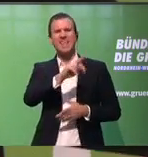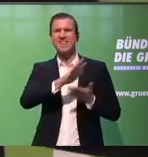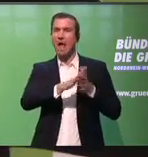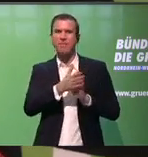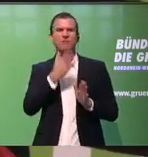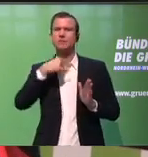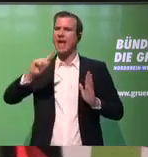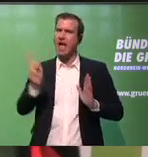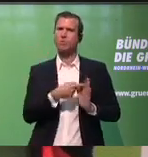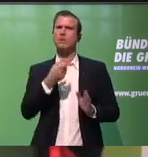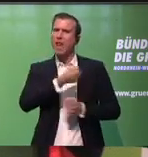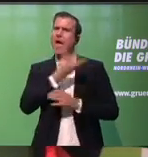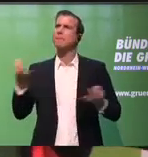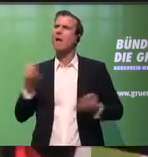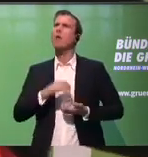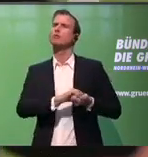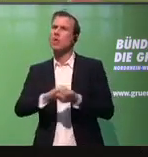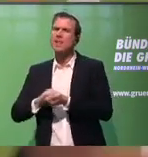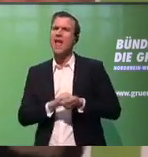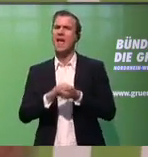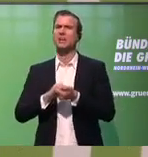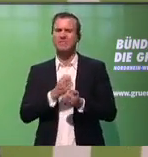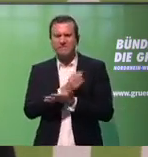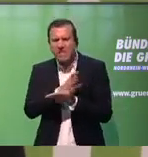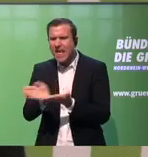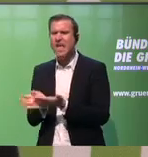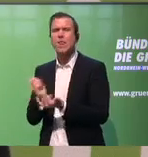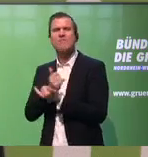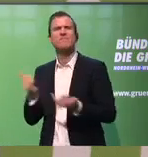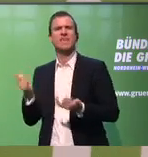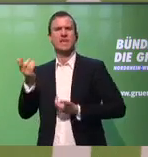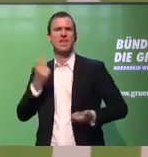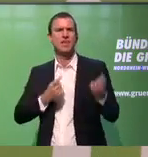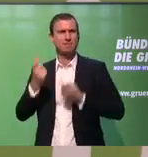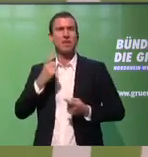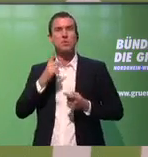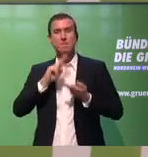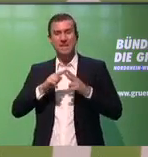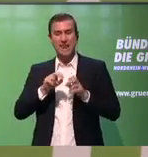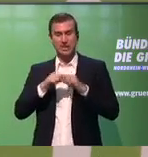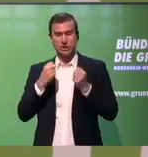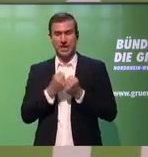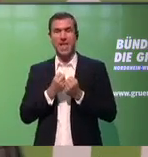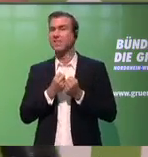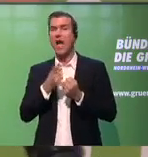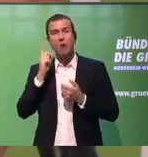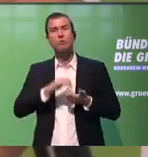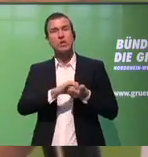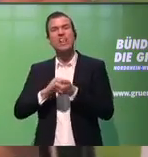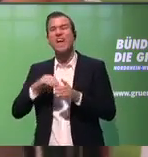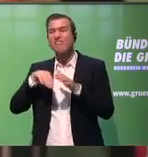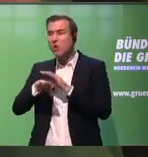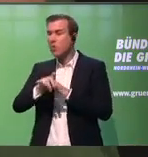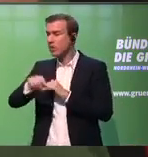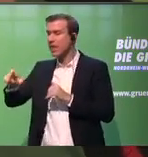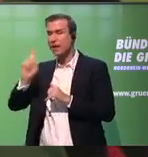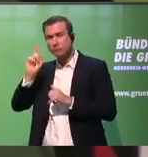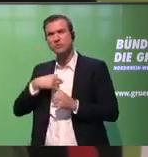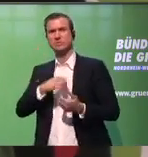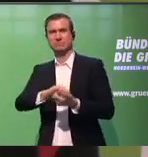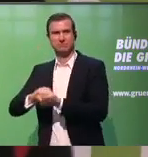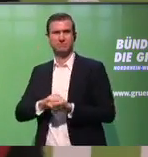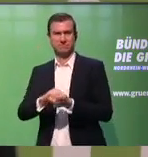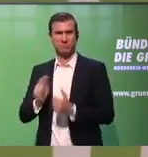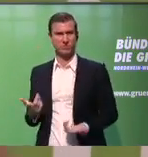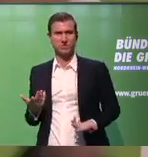endlich ein solidarisches System der Verteilung geben, aber nicht nur solidarisch unter den Mitgliedstaaten, sondern müssen auch solidarisch sein mit den Flüchtlingen. Weil es macht keinen